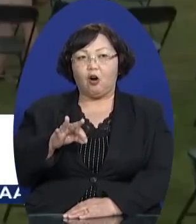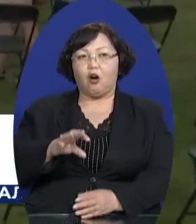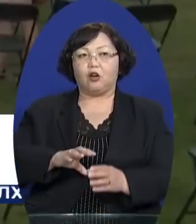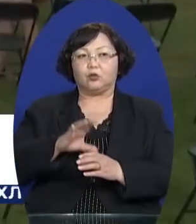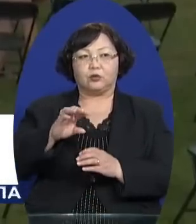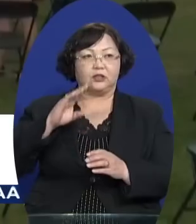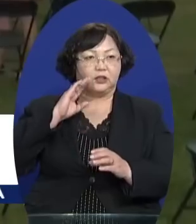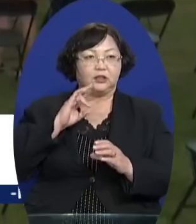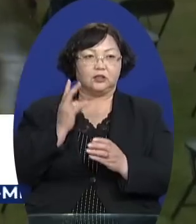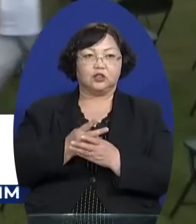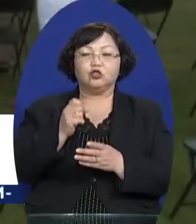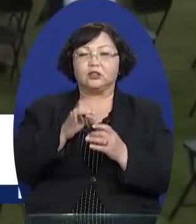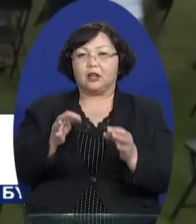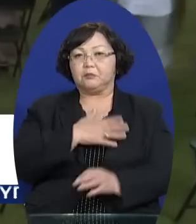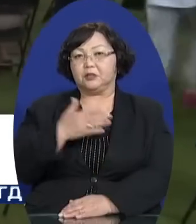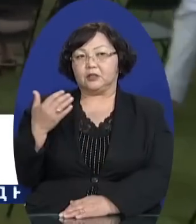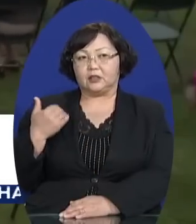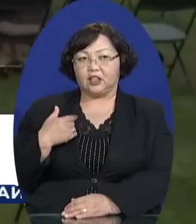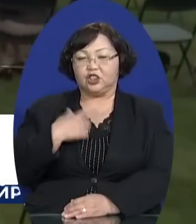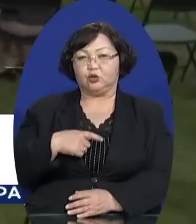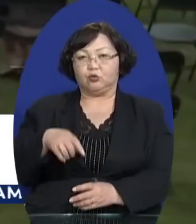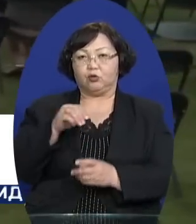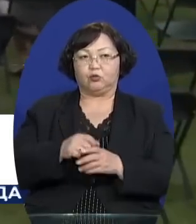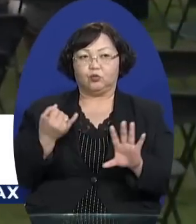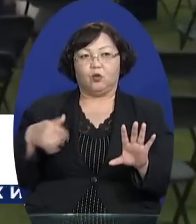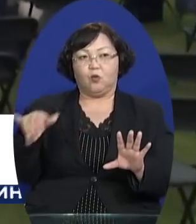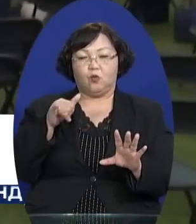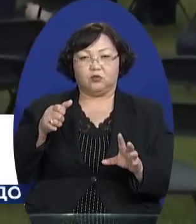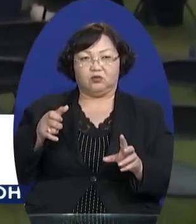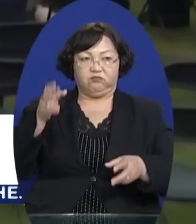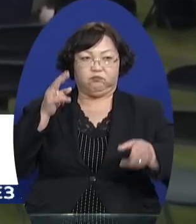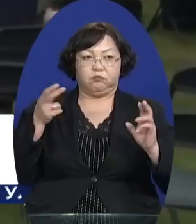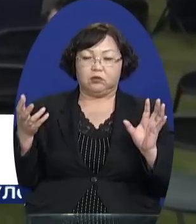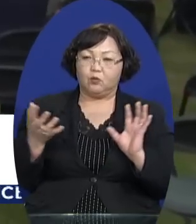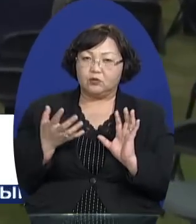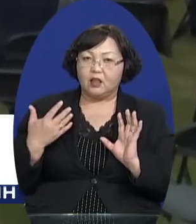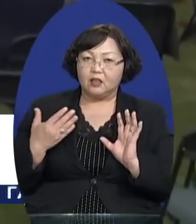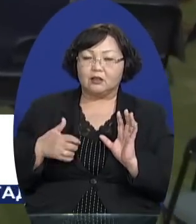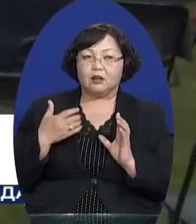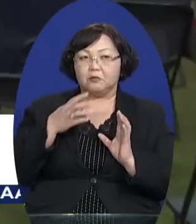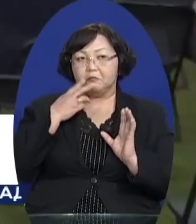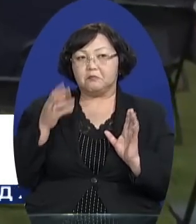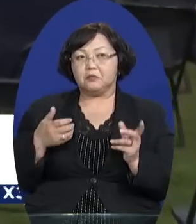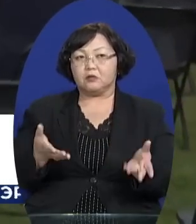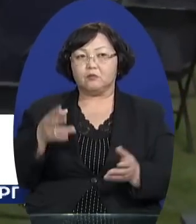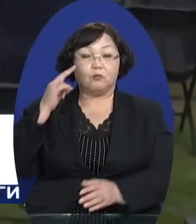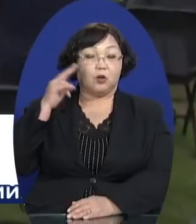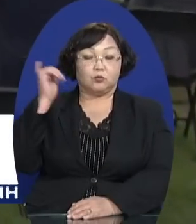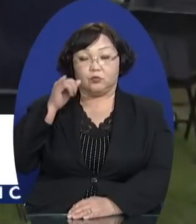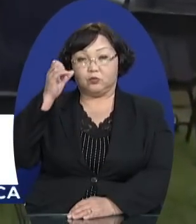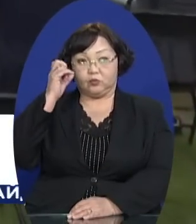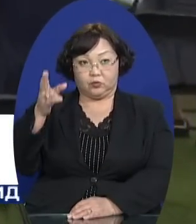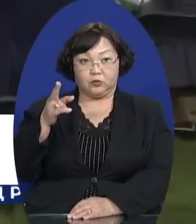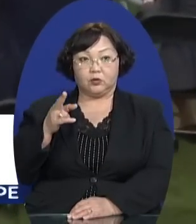болон энэ нэвслийн холбоотон 6 орны удирдагчдтай хийсэн уулзалтын дараа ингэж мэдээжээ. Польшийн ерөнхийлөгч Анже Дуда